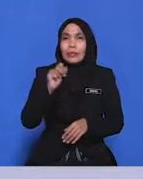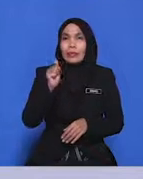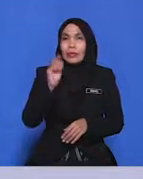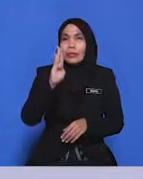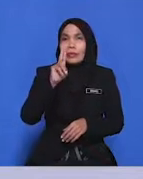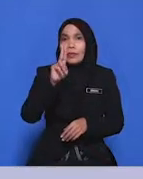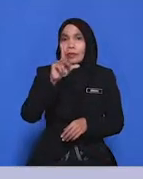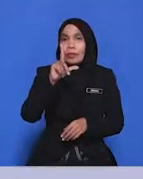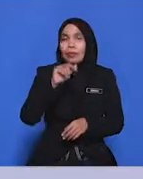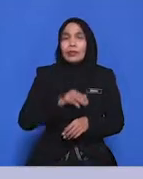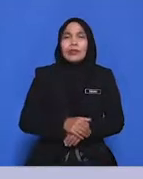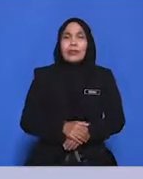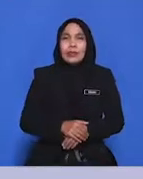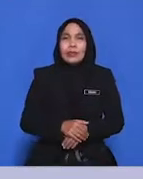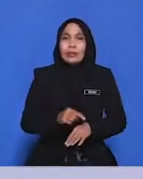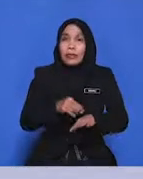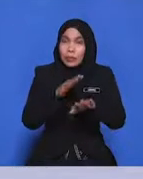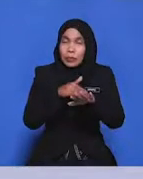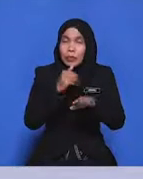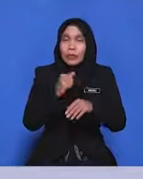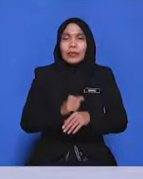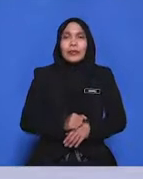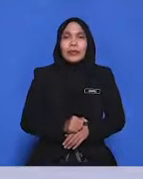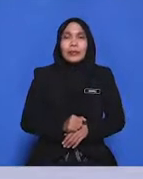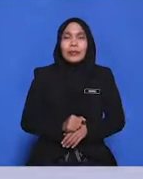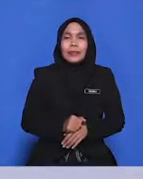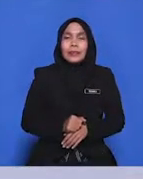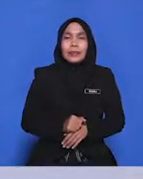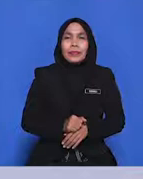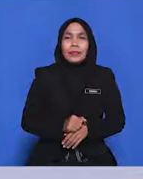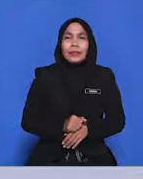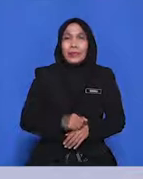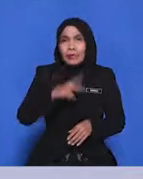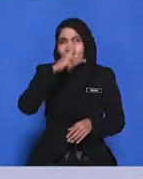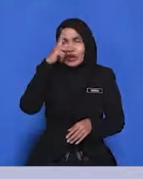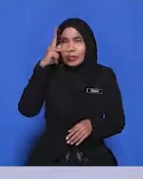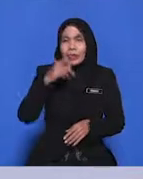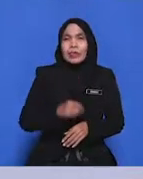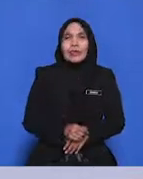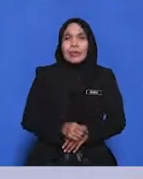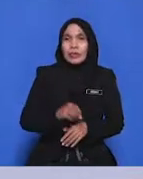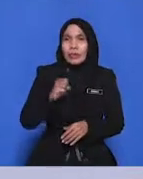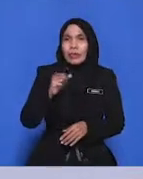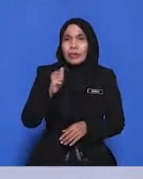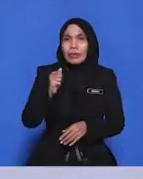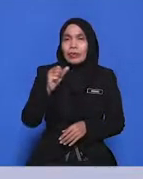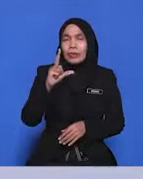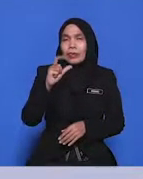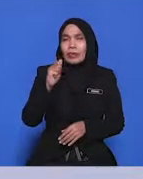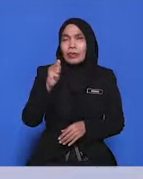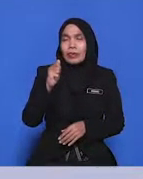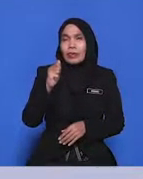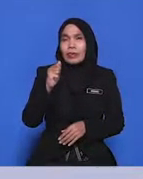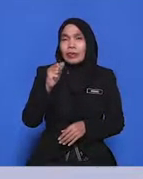Beliau digelar As-Sayyid kerana salasilah keturunan beliau bersambung dengan Sayyidina Ali